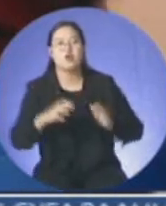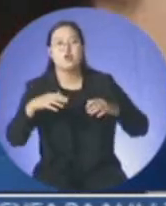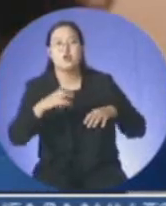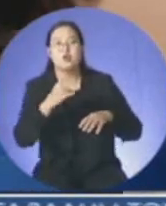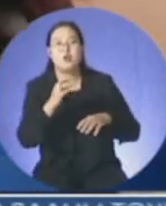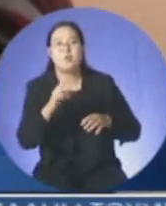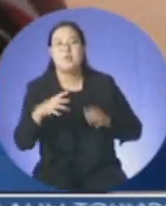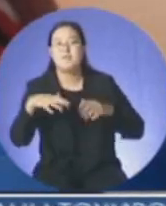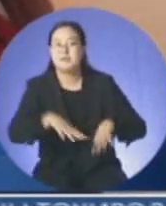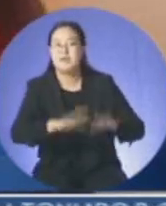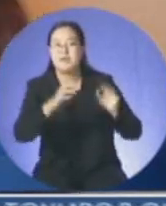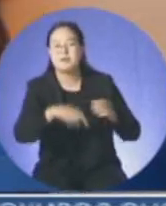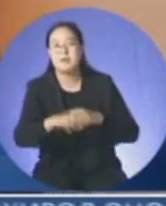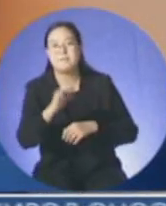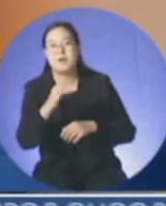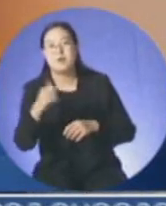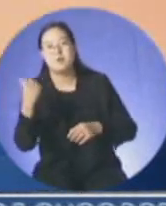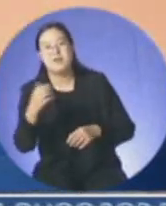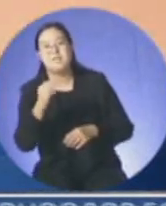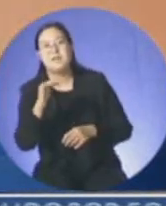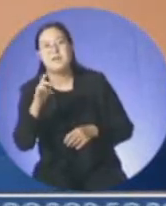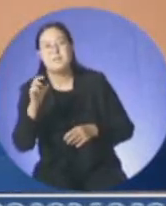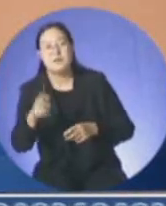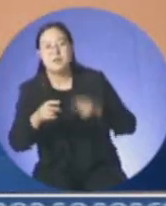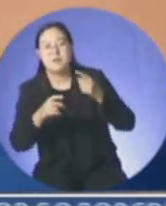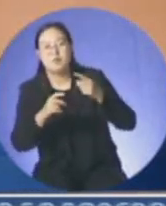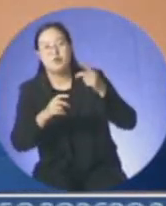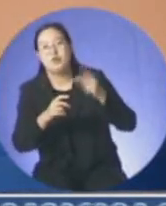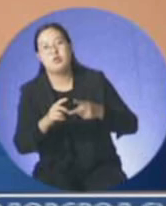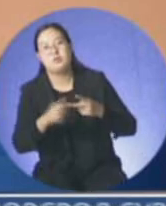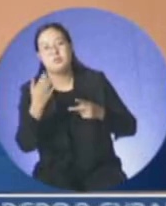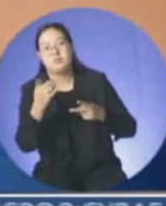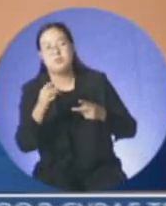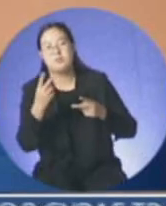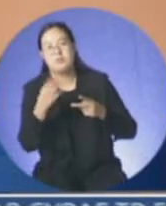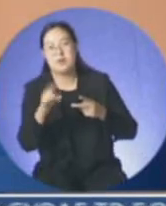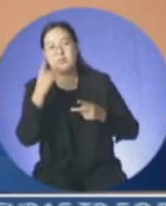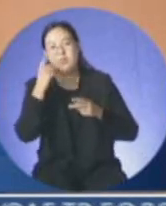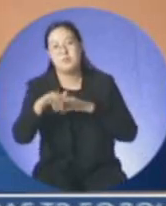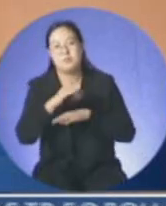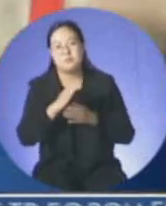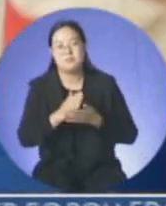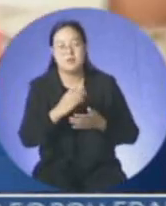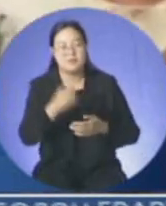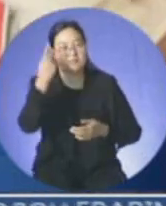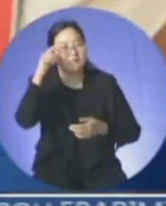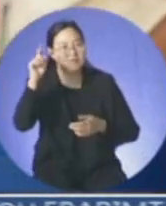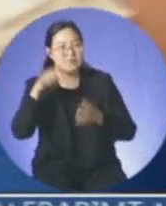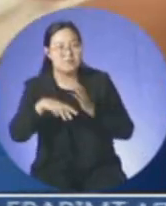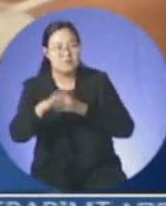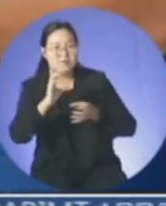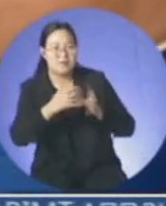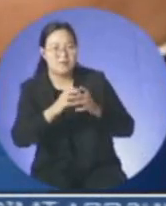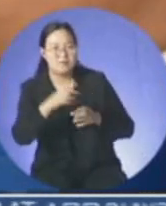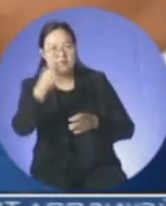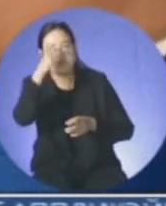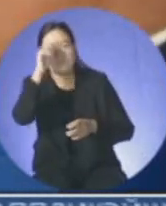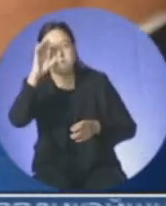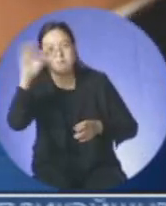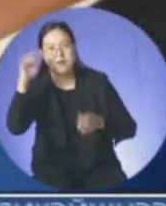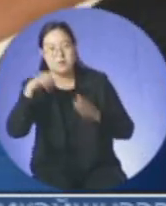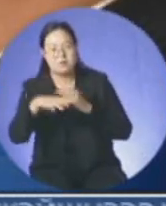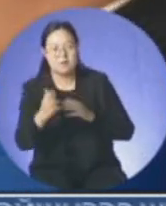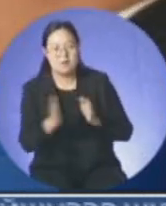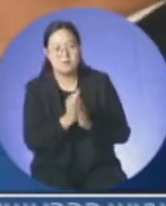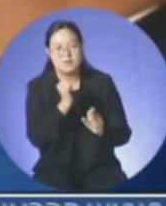хэсгийн улсуудаас Филиппин улсын дараа хоёр дахь улс болсон юм а. За тус санаачлалын хүрээнд Дэлхийн эрүүл мэндийн байгууллага Дэлхийн эрүүл мэндийн байгууллагын